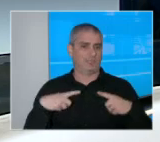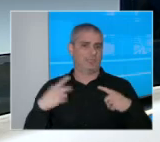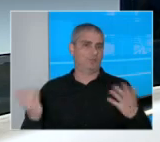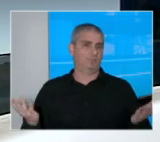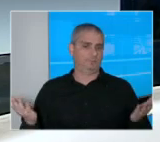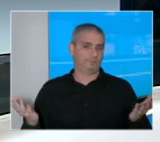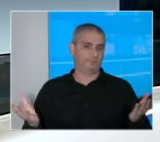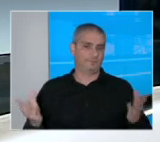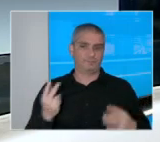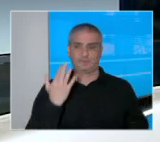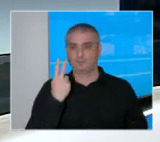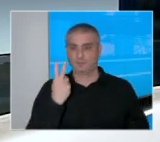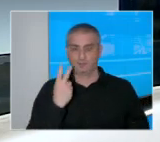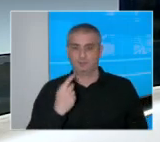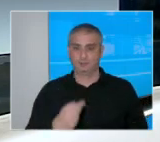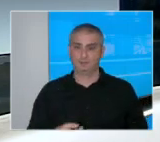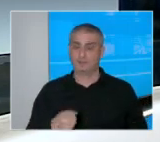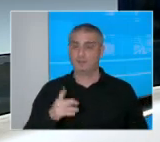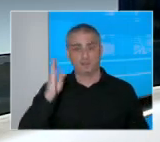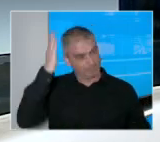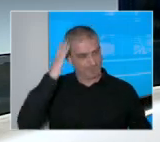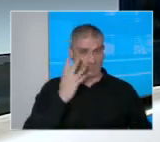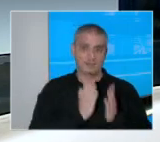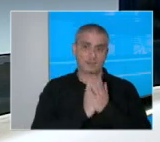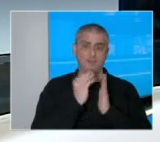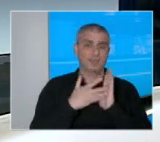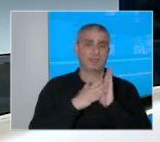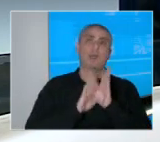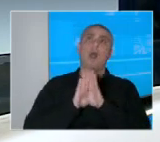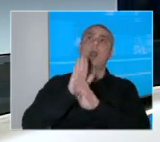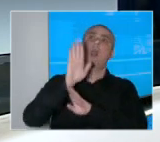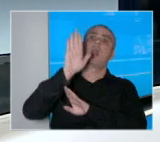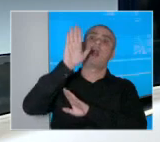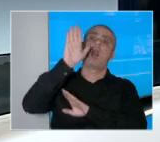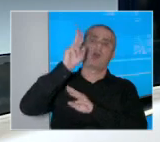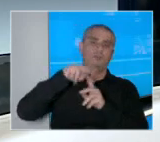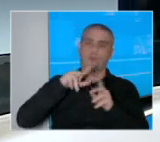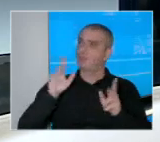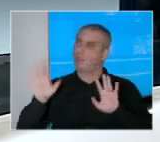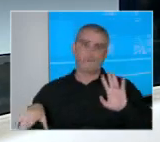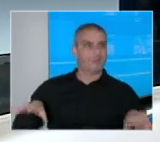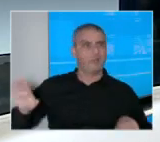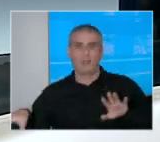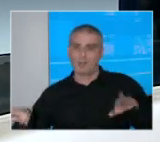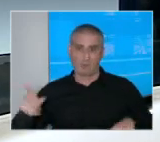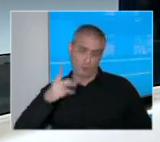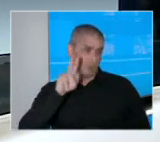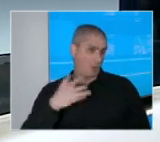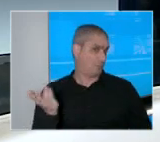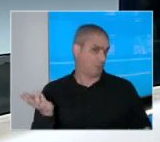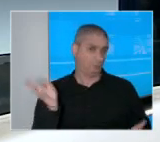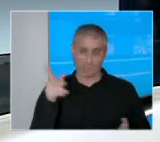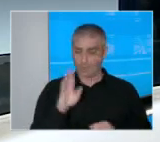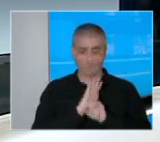עם דו ספרתי בסקרים. בנט כדרכו בסקרים הוא נוסק בהתחלה, אבל תראה איך הוא רוקד על שתי חתונות, אתה יודע מה? והוא יכול לרקוד